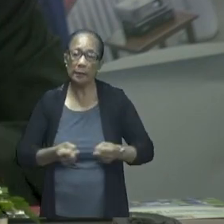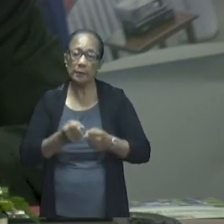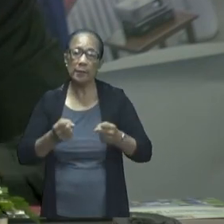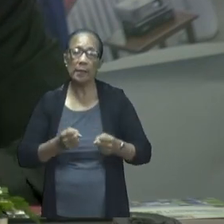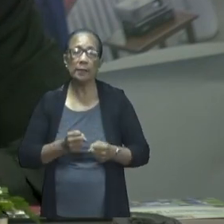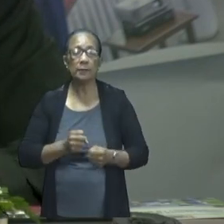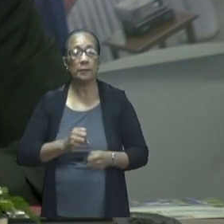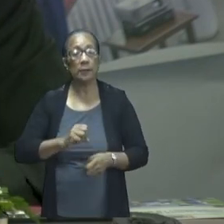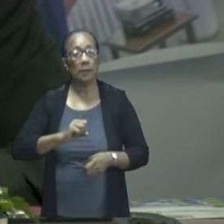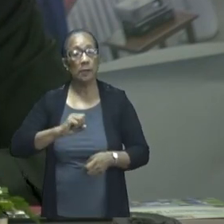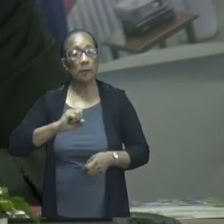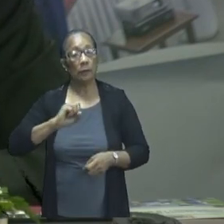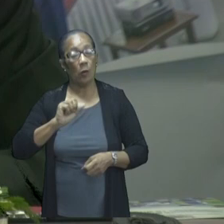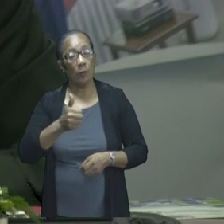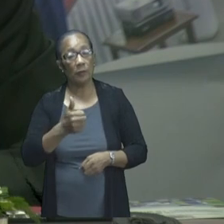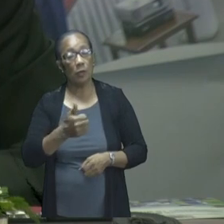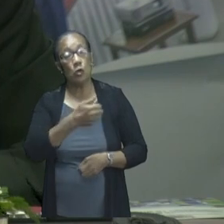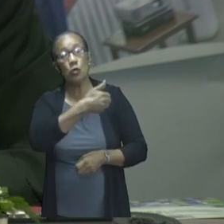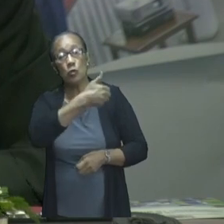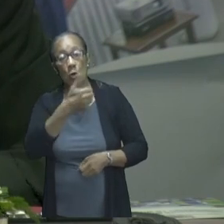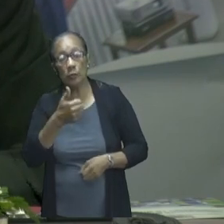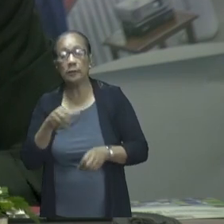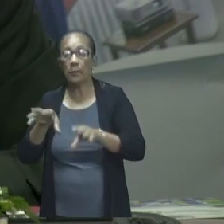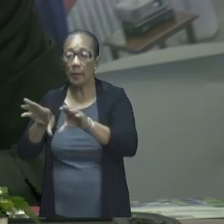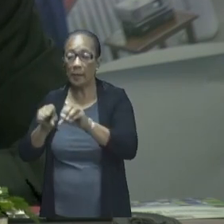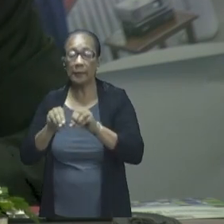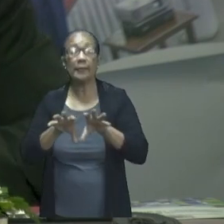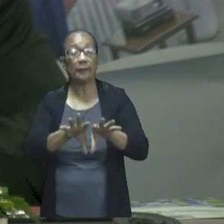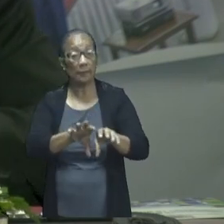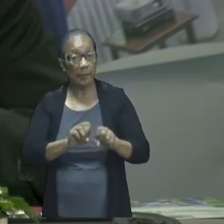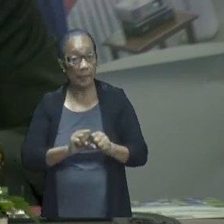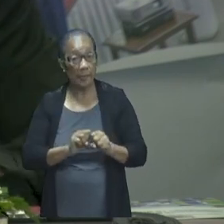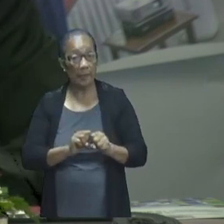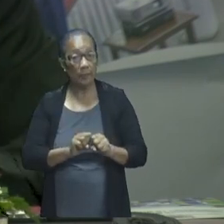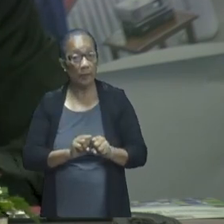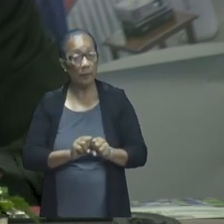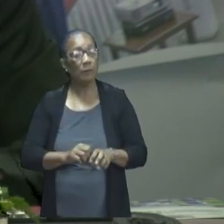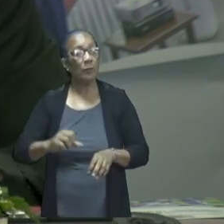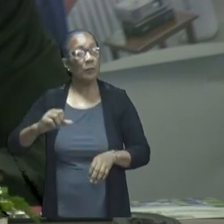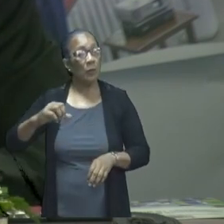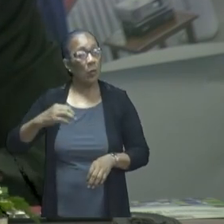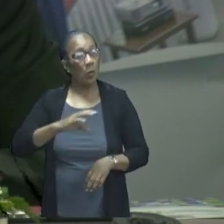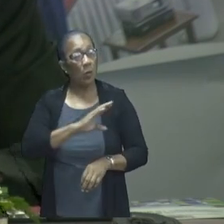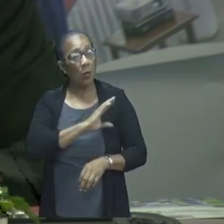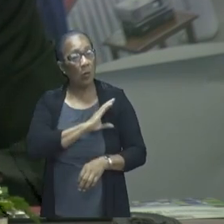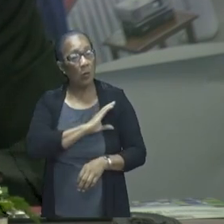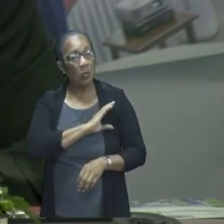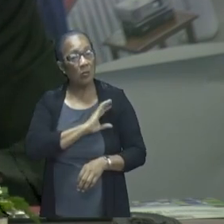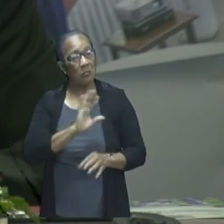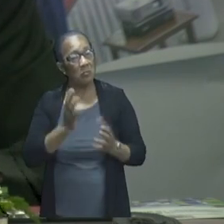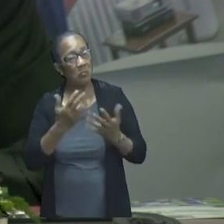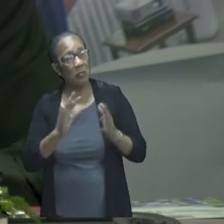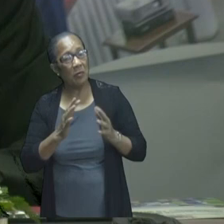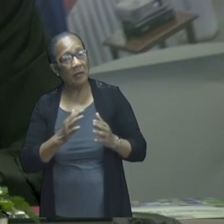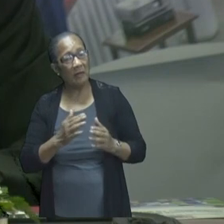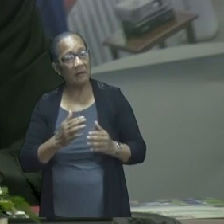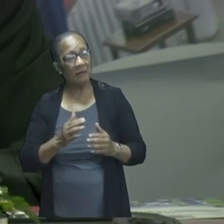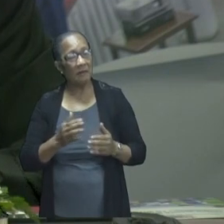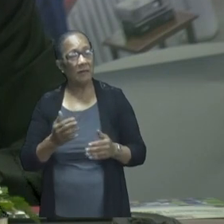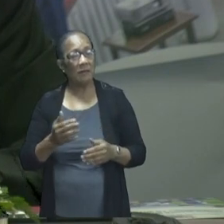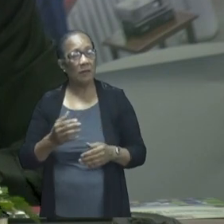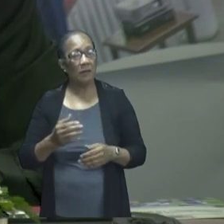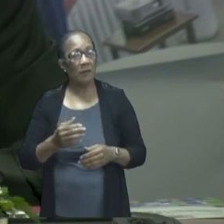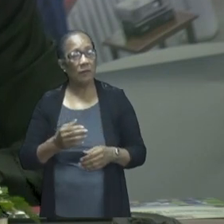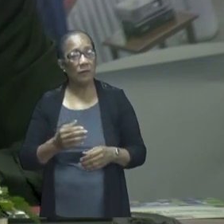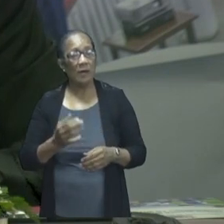aan van hun en zegt dat de juiste maatregelen ook ten have tegenvallers krijgen we ook hier in suriname op het gebied van